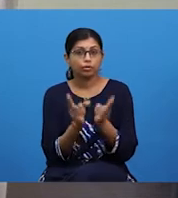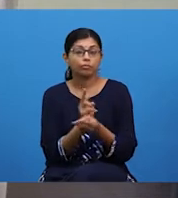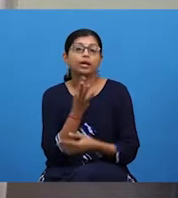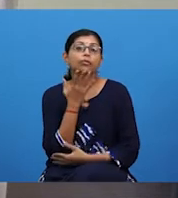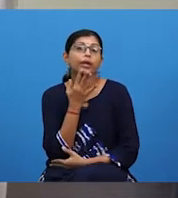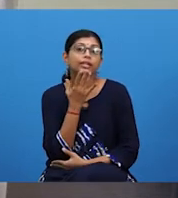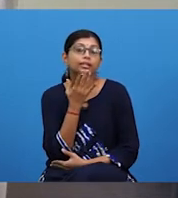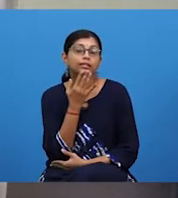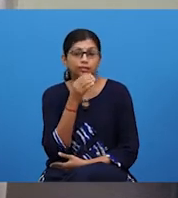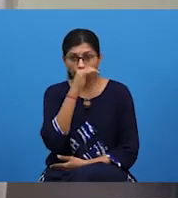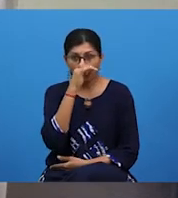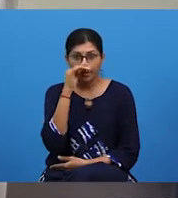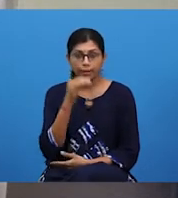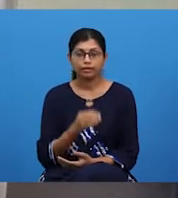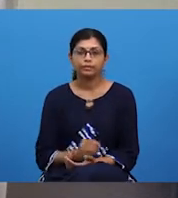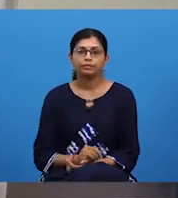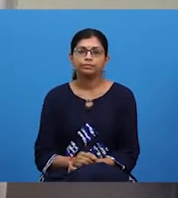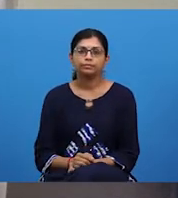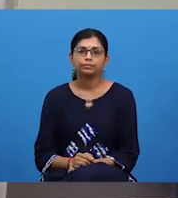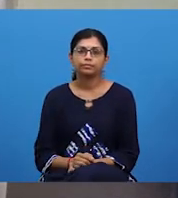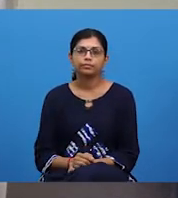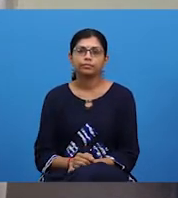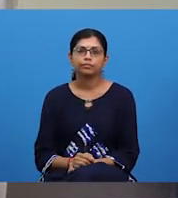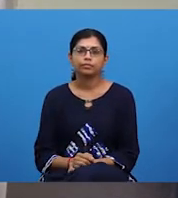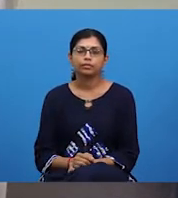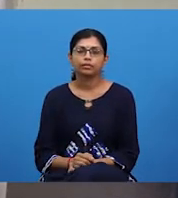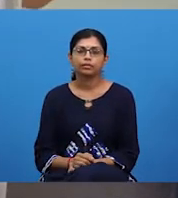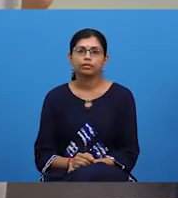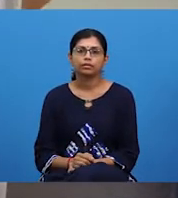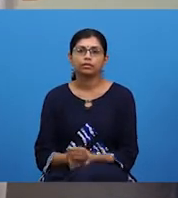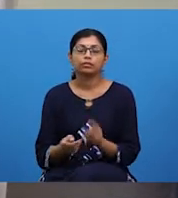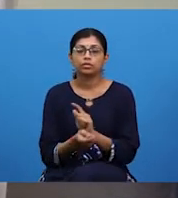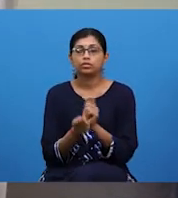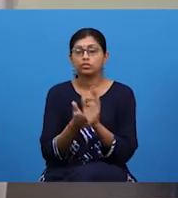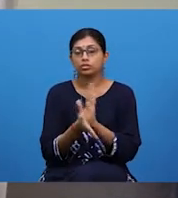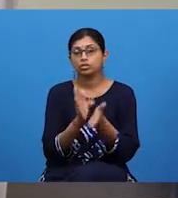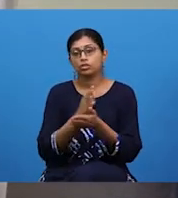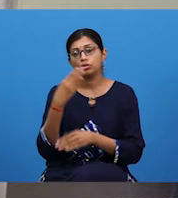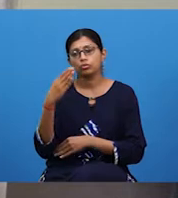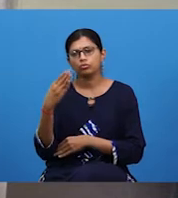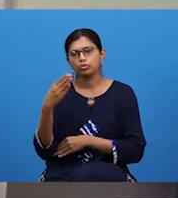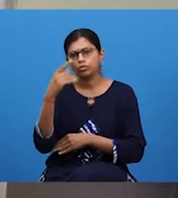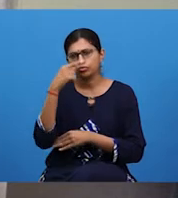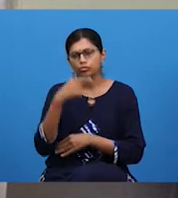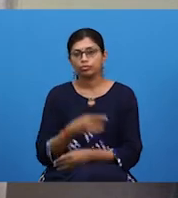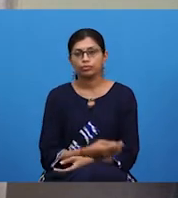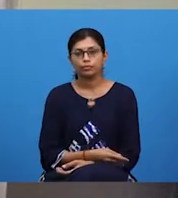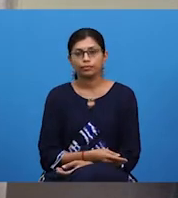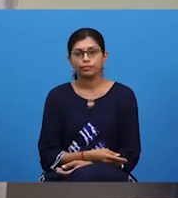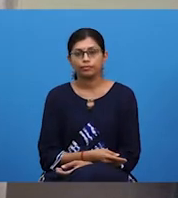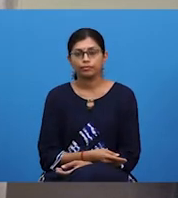warna larutan Audi, iaitu menjadi biru hitam. Jadi ini menunjukkan kanji